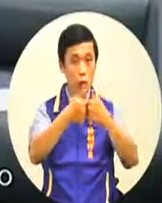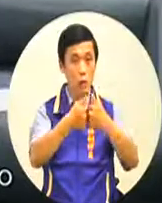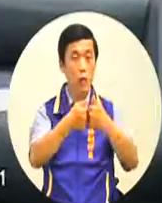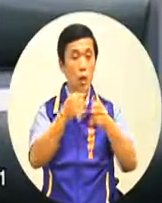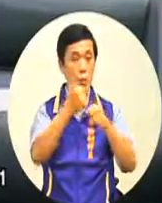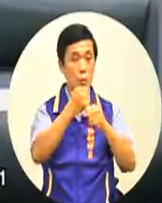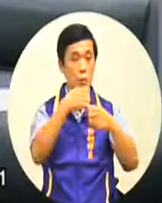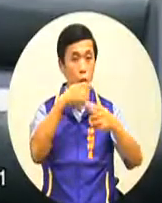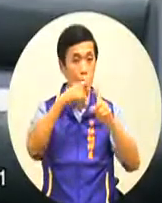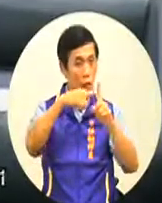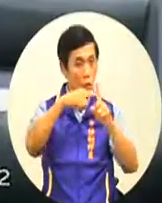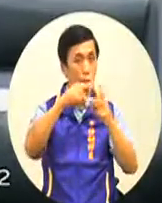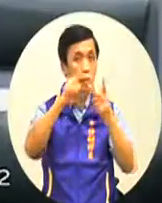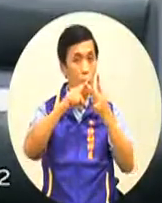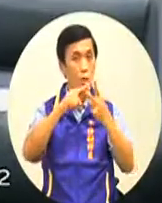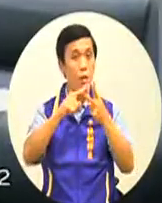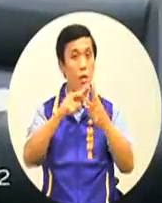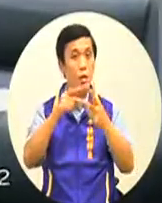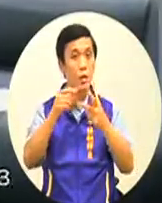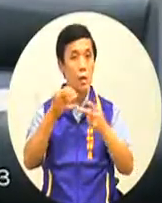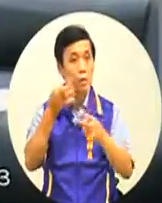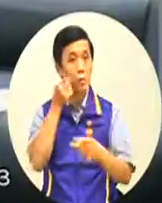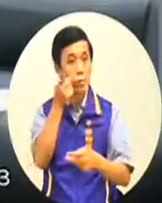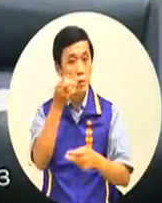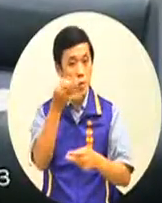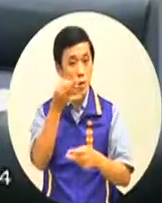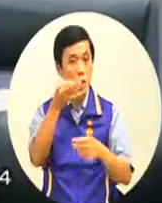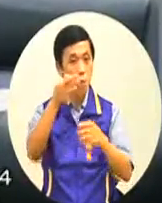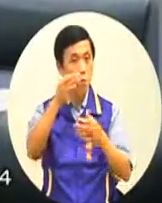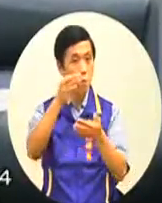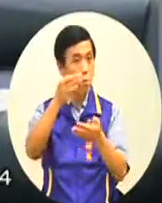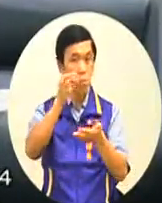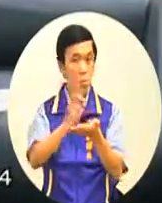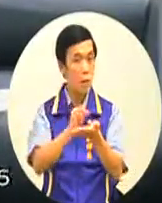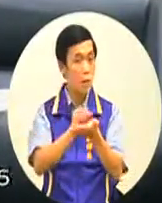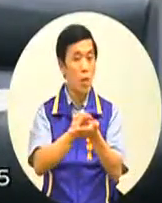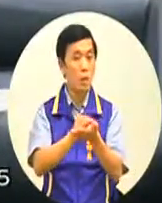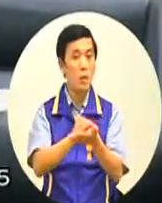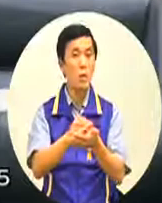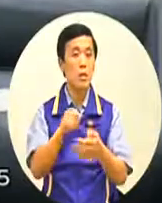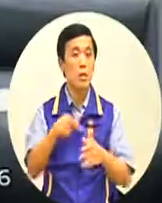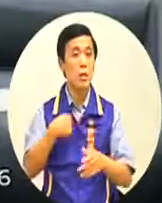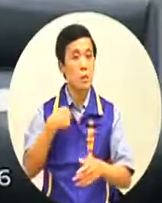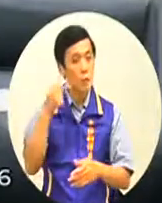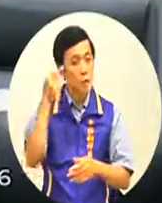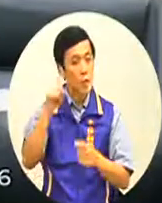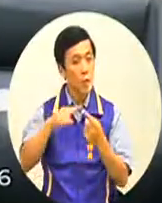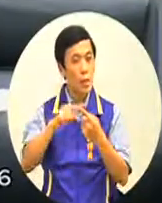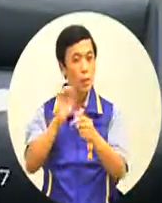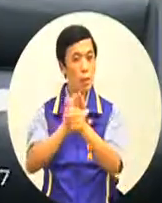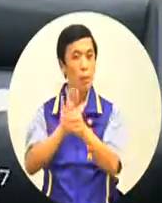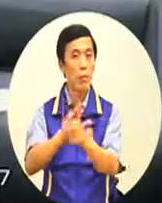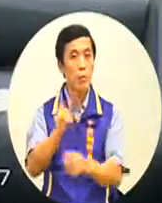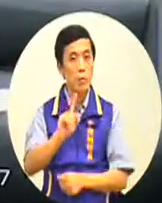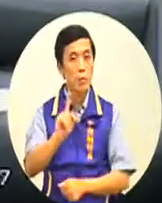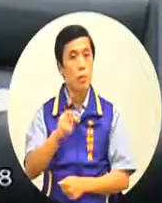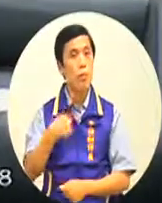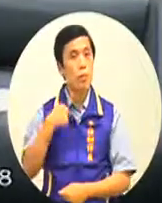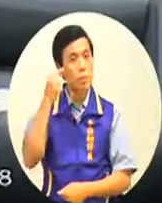量，包括那个薪水相对都偏低啊，所以我们怎么去做？那这让我想起哈，我